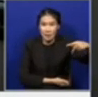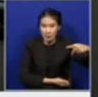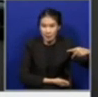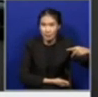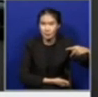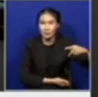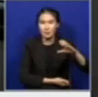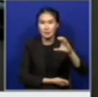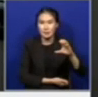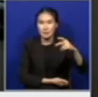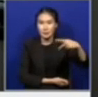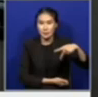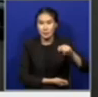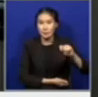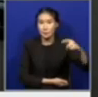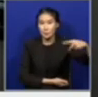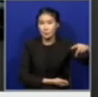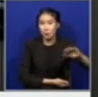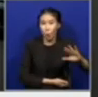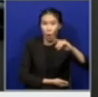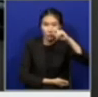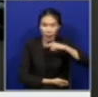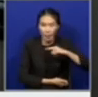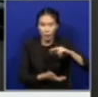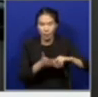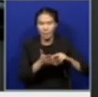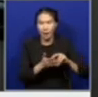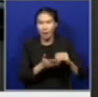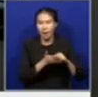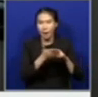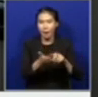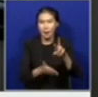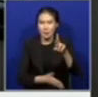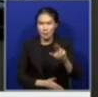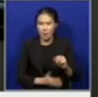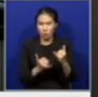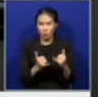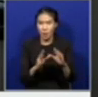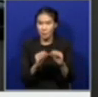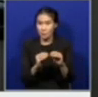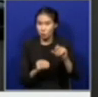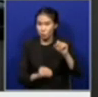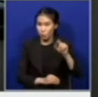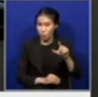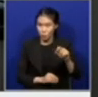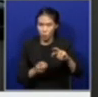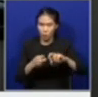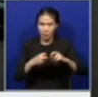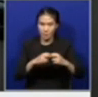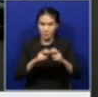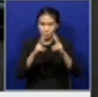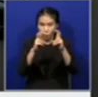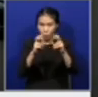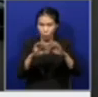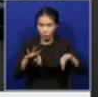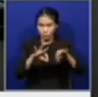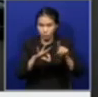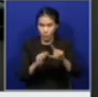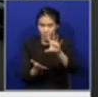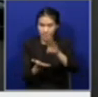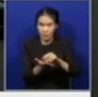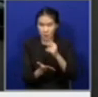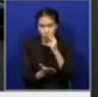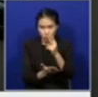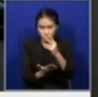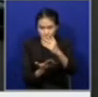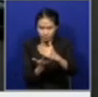ตั้งคณะกรรมการวิสามัญเพื่อพิจารณาศึกษาผลกระทบต่อการเข้าร่วมความตกลงที่ครอบคลุมและก้าวหน้าสำหรับหุ้นส่ว